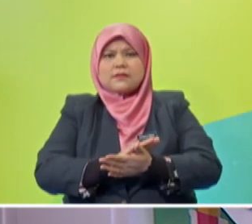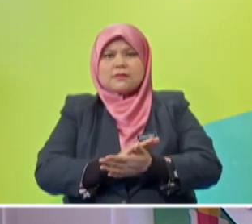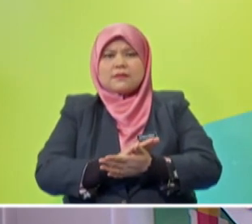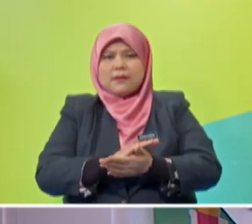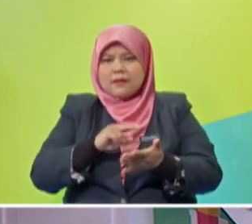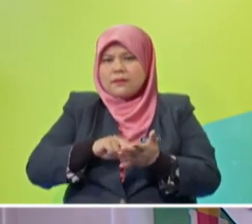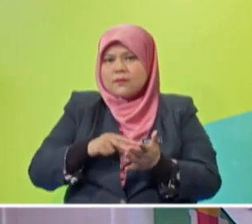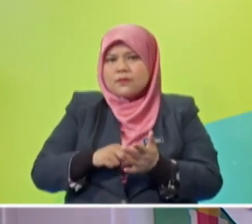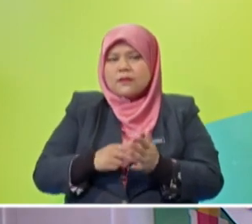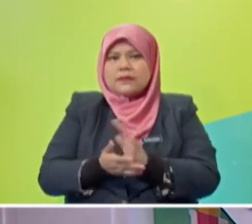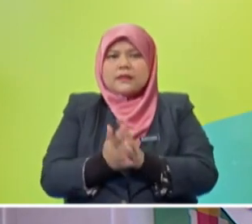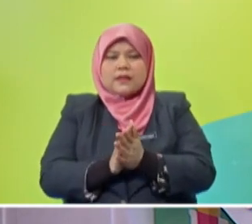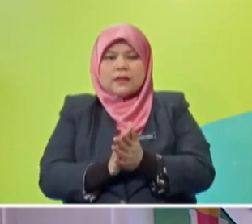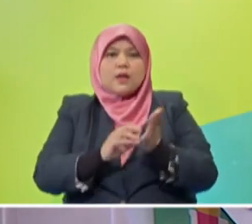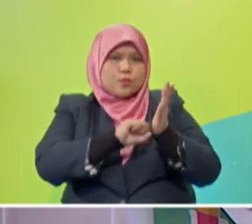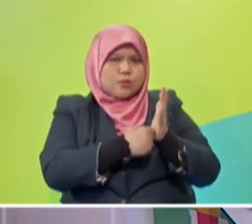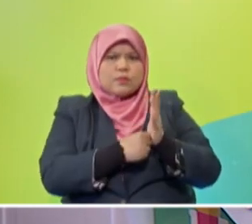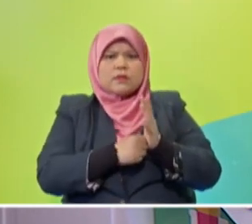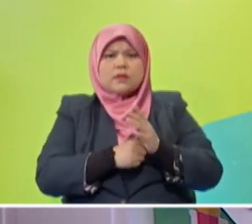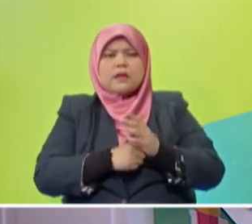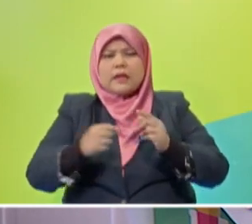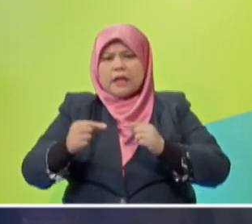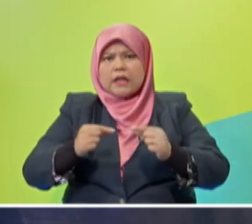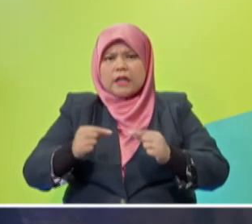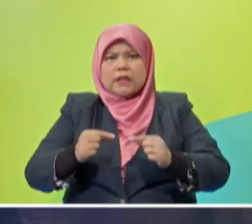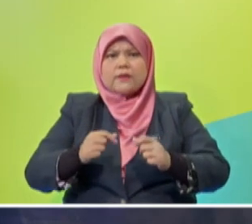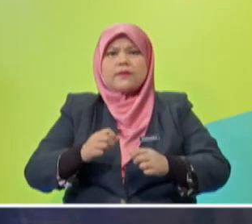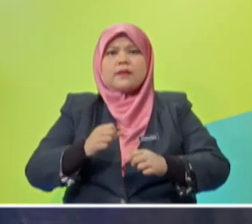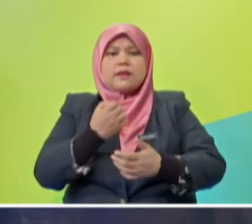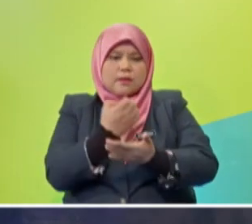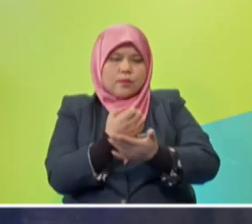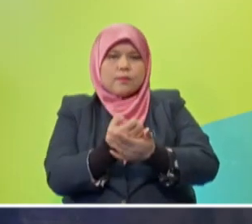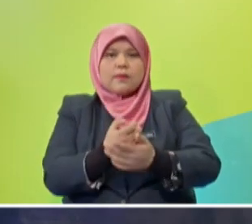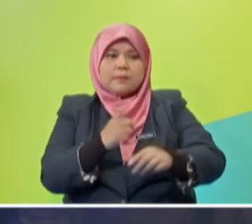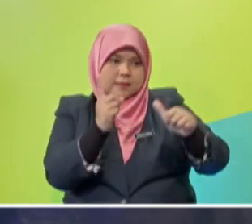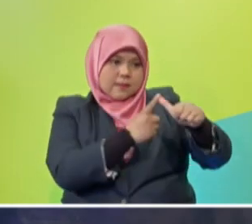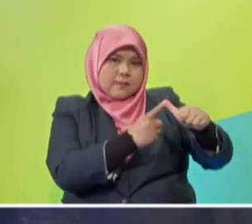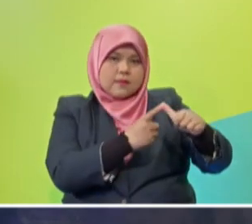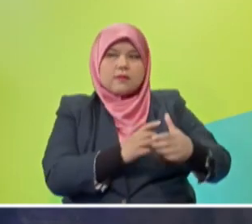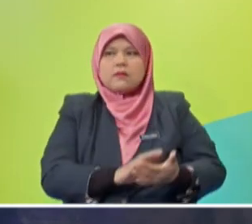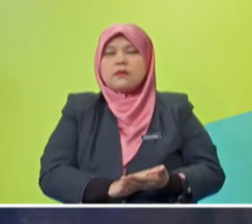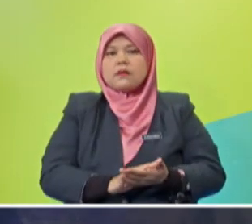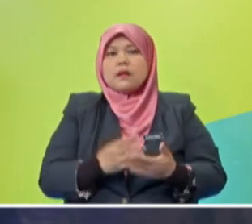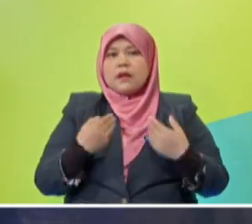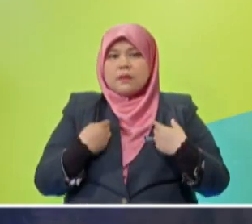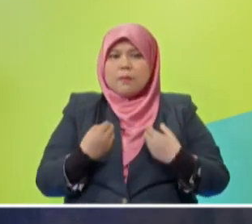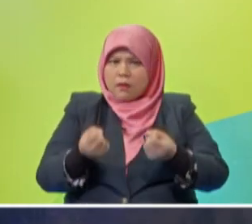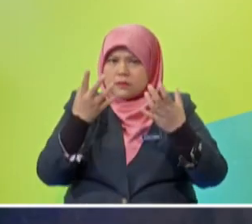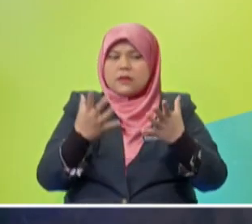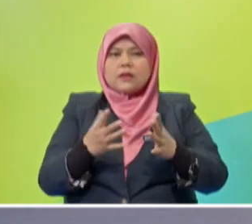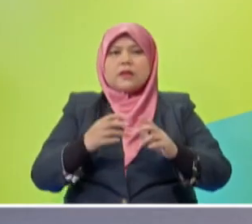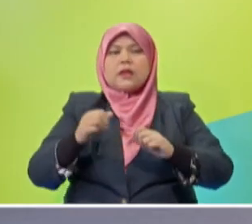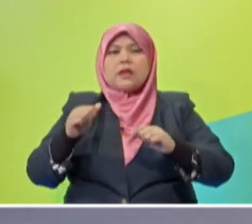maksud saya menjadi sumber kegiatan ekonomi yang utama kepada negara kita. Okey, sebenarnya kita sebenarnya bukan ada aktiviti industri ini saja, banyak